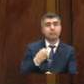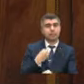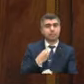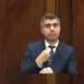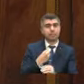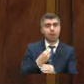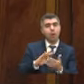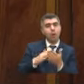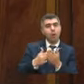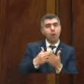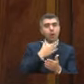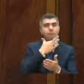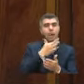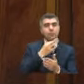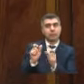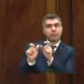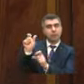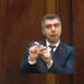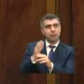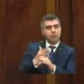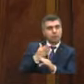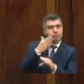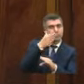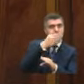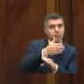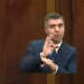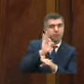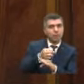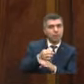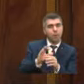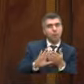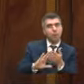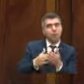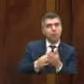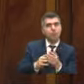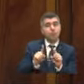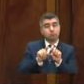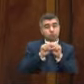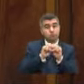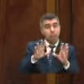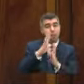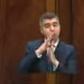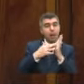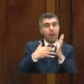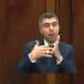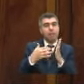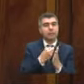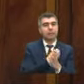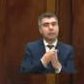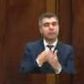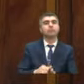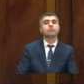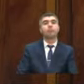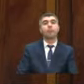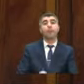ولوج المواطن لخدمات صحية جيدة في إطار تسريع تفعيل المخطط الوطني للصحة. وفي هذا الإطار يمكن أن نشير إلى